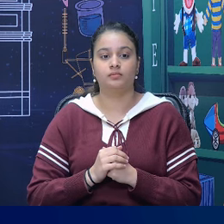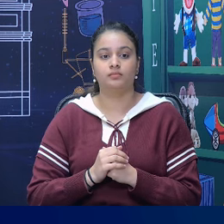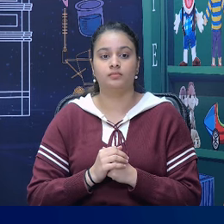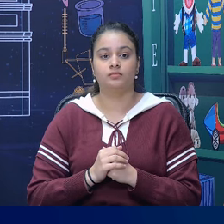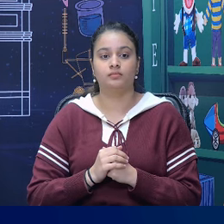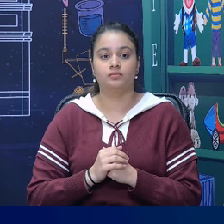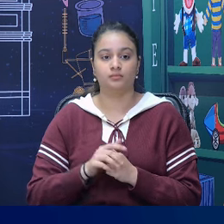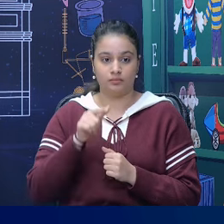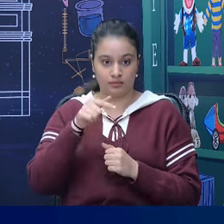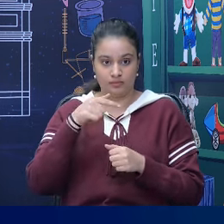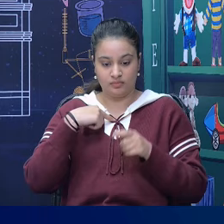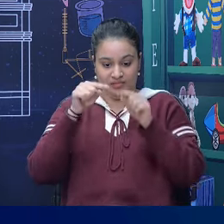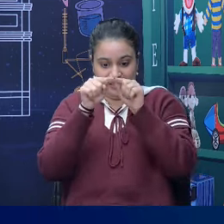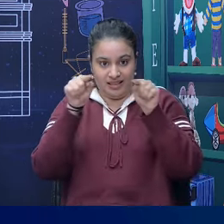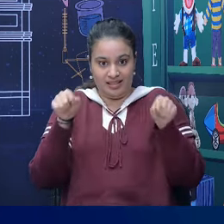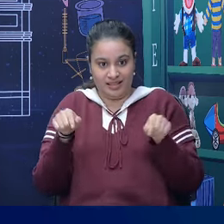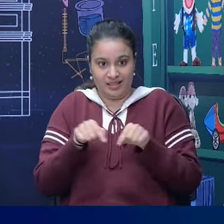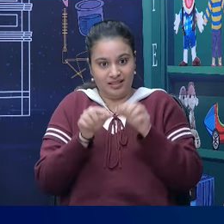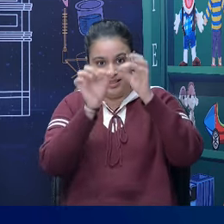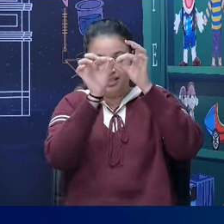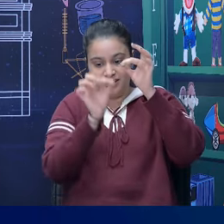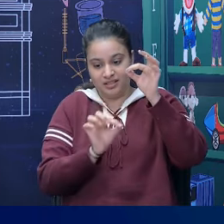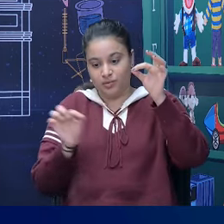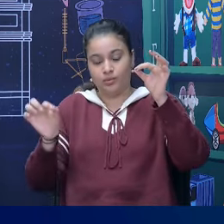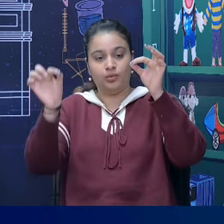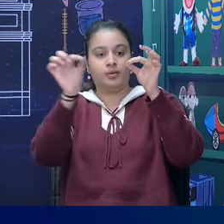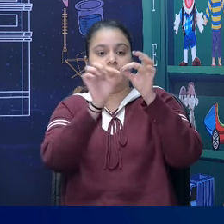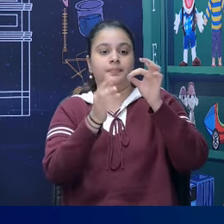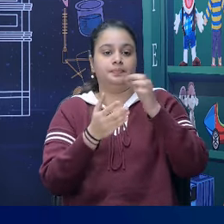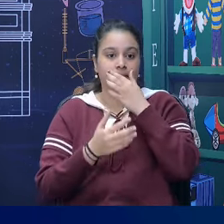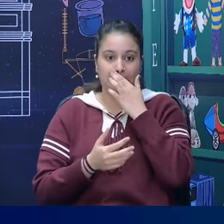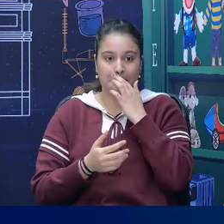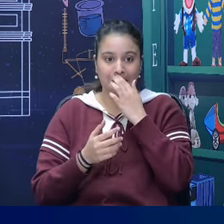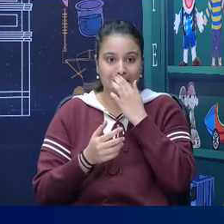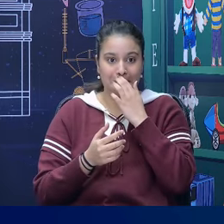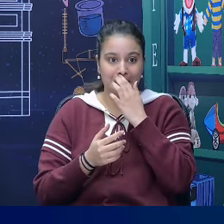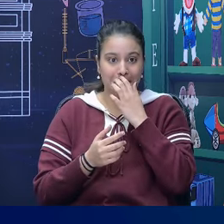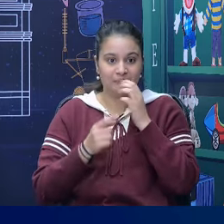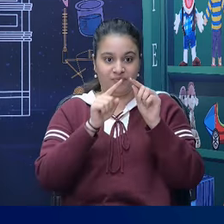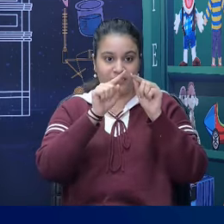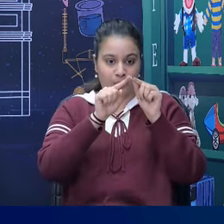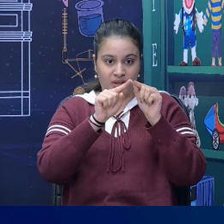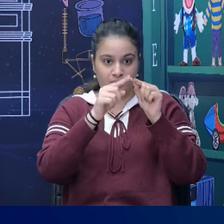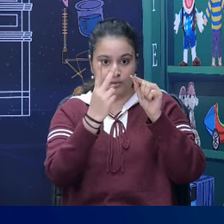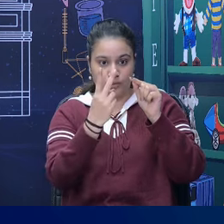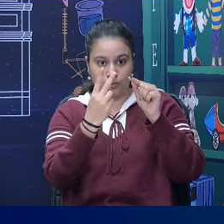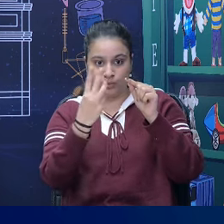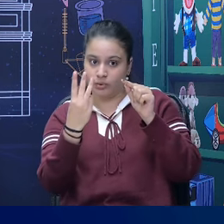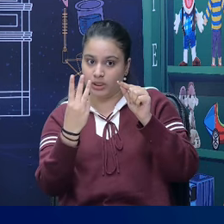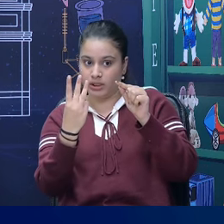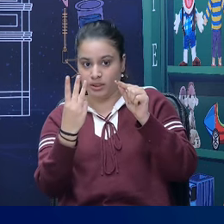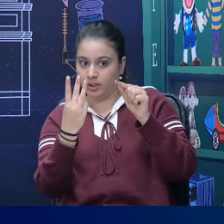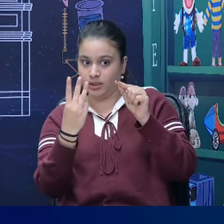देखिए इसने जो स्थान घेरा अंदर का वोह स्क्वायर के शेप में घेरा तो यहां पर मैंने एक दो तीन